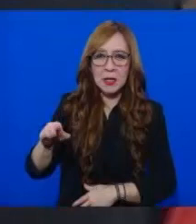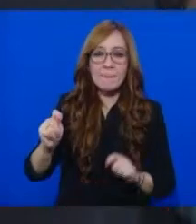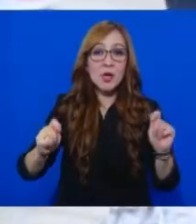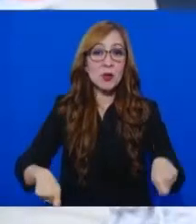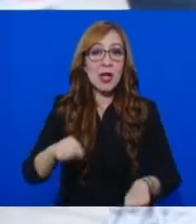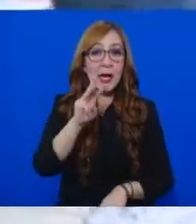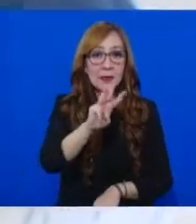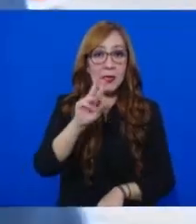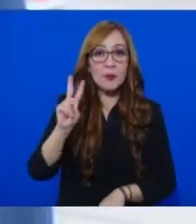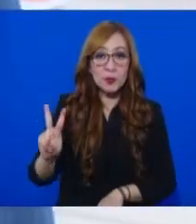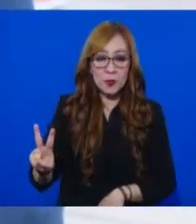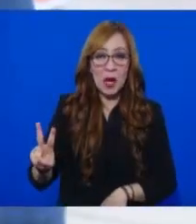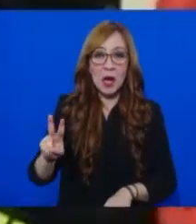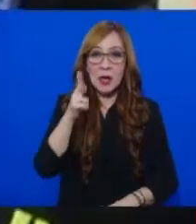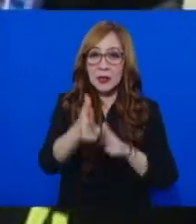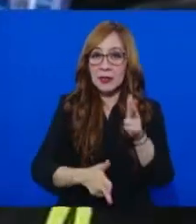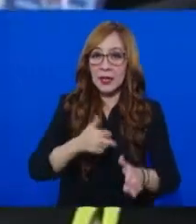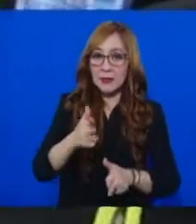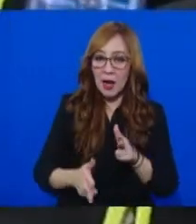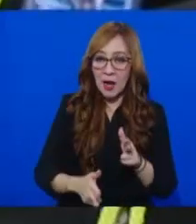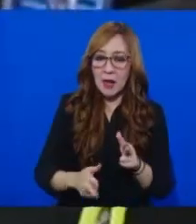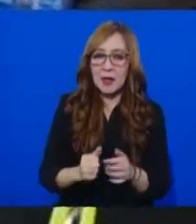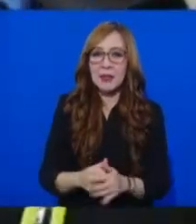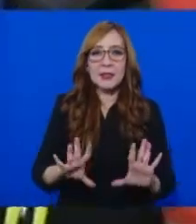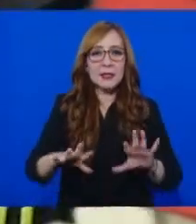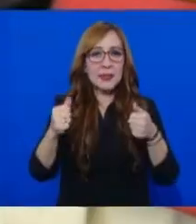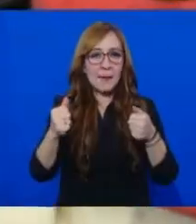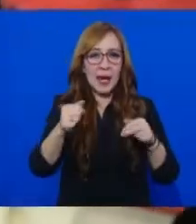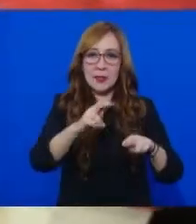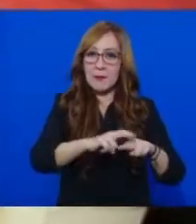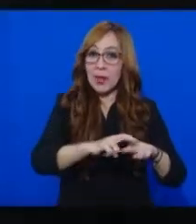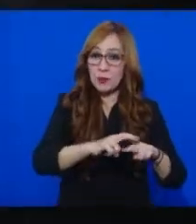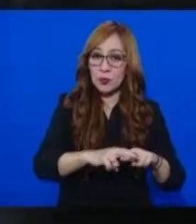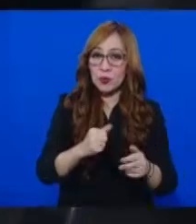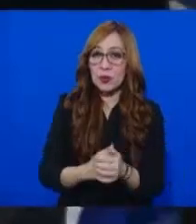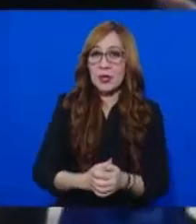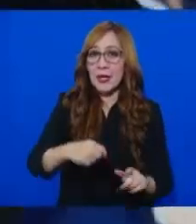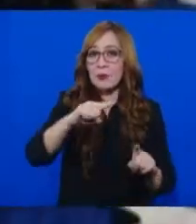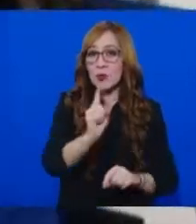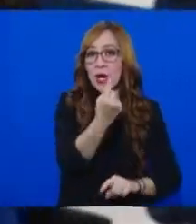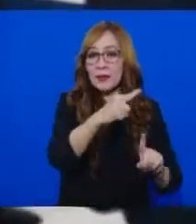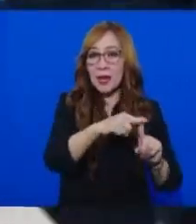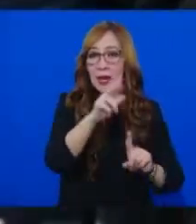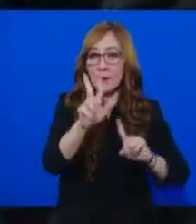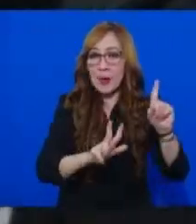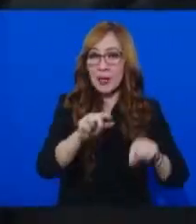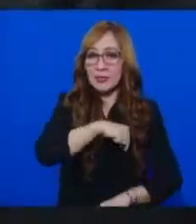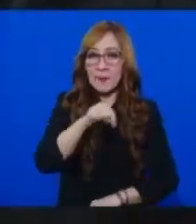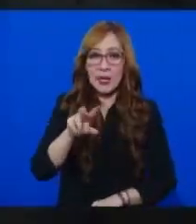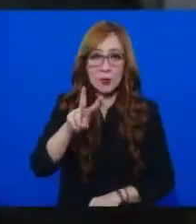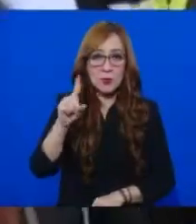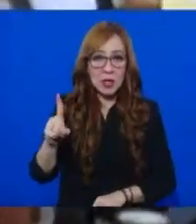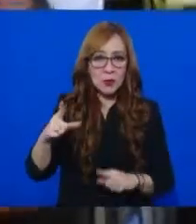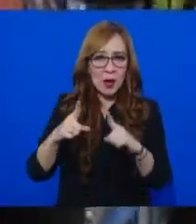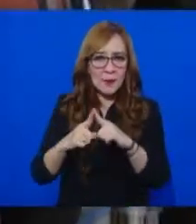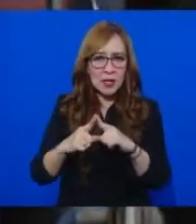kereta. PT KAI Daop 1 juga mencatat ketersediaan tempat duduk kereta pada 18 hingga 21 April 2023